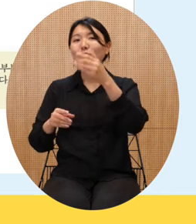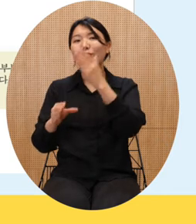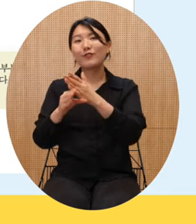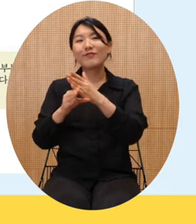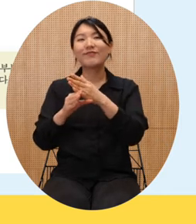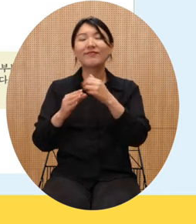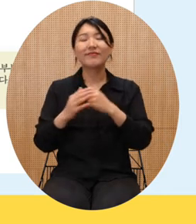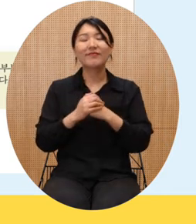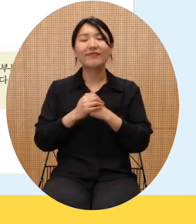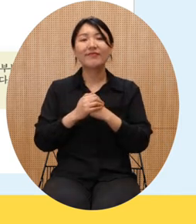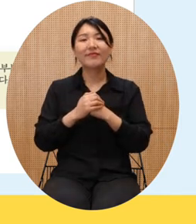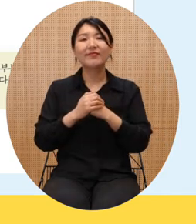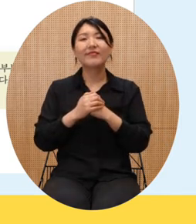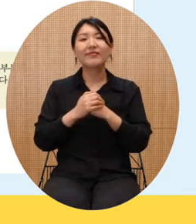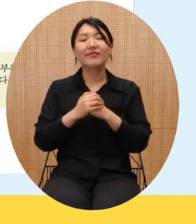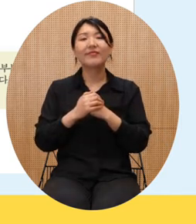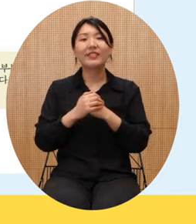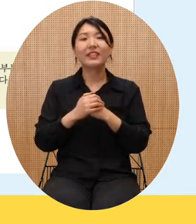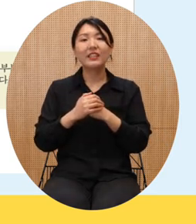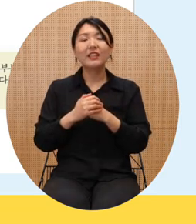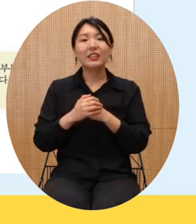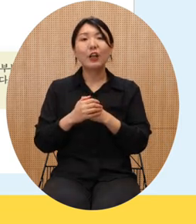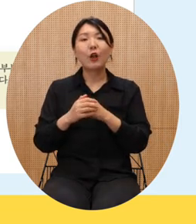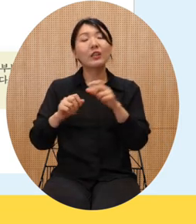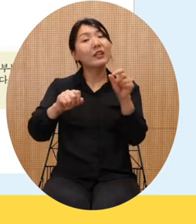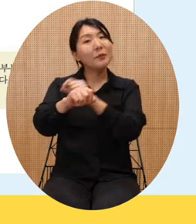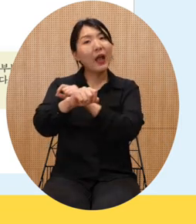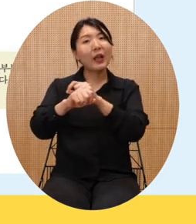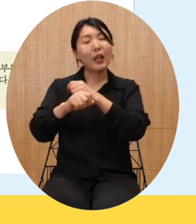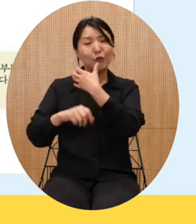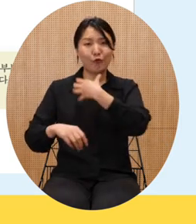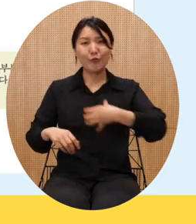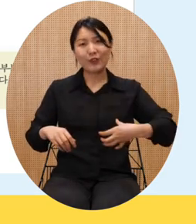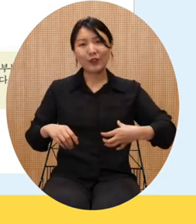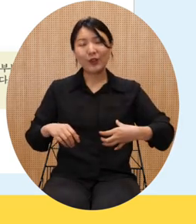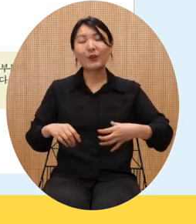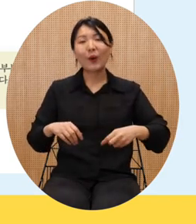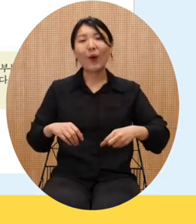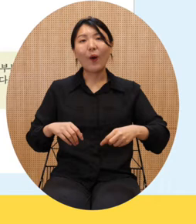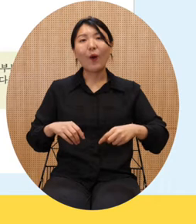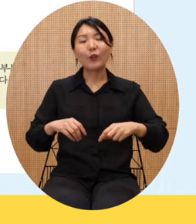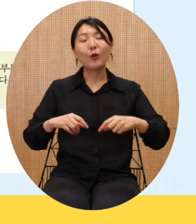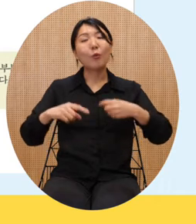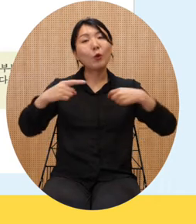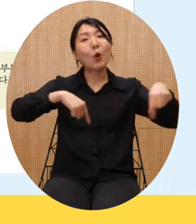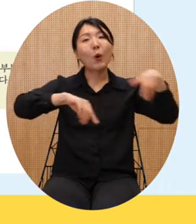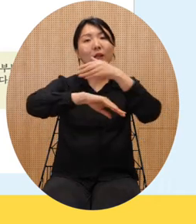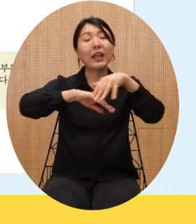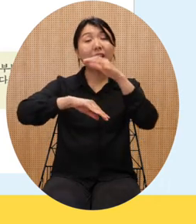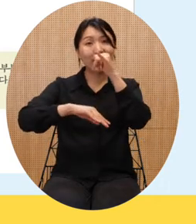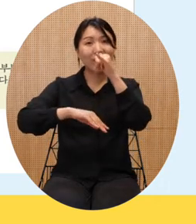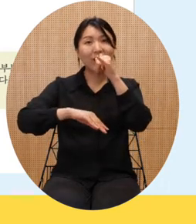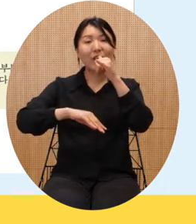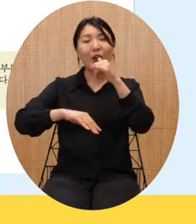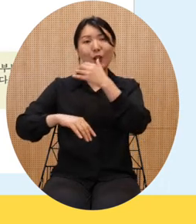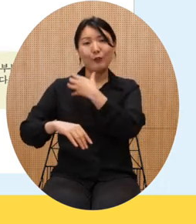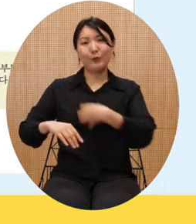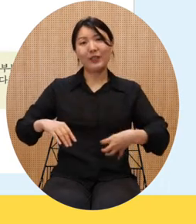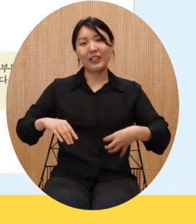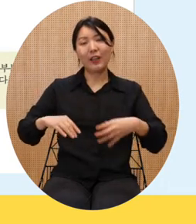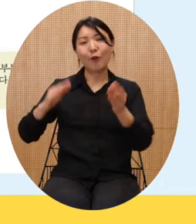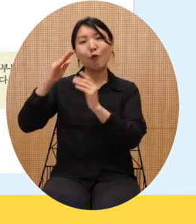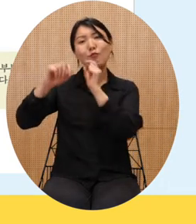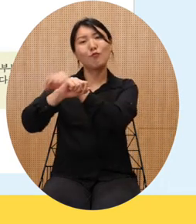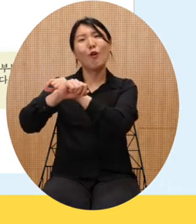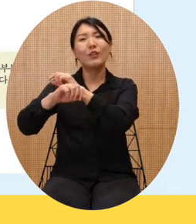될까를 고민하고 있는 단계고 아직 해답은 찾지 못했습니다. 매우 특이하게 읍면동 센터에서 이렇거든요.